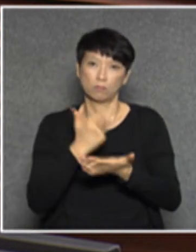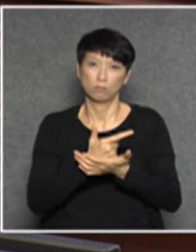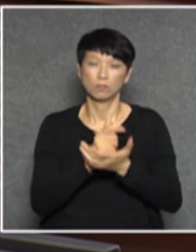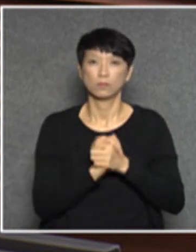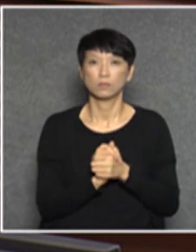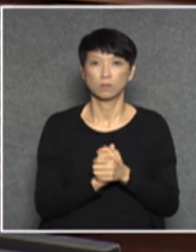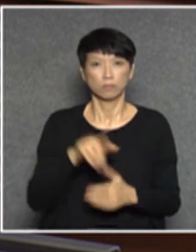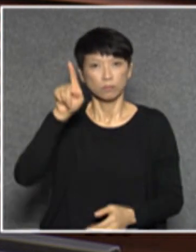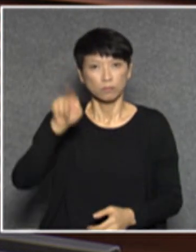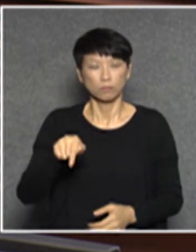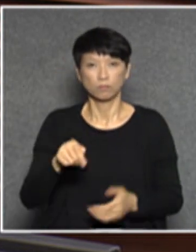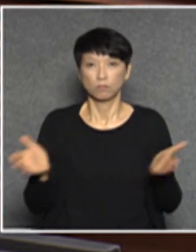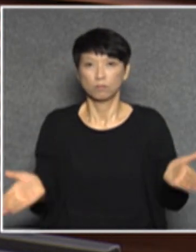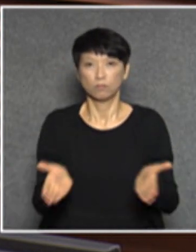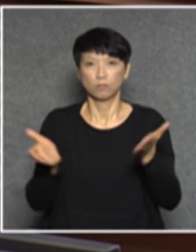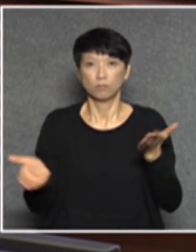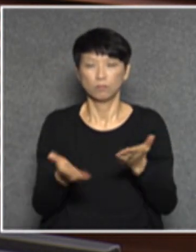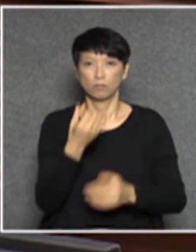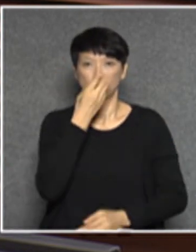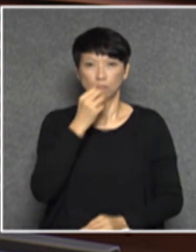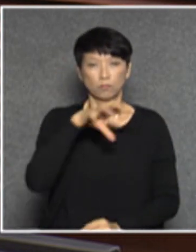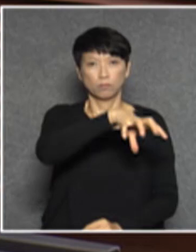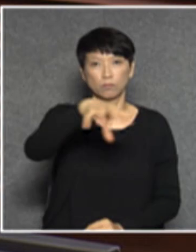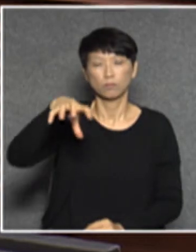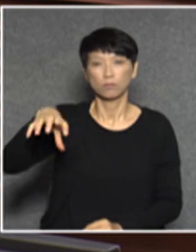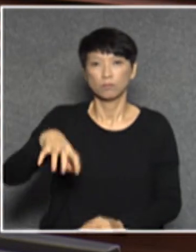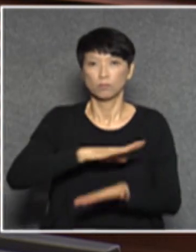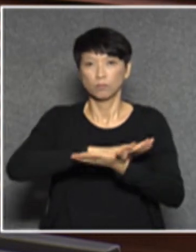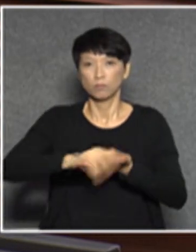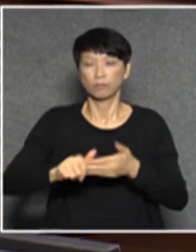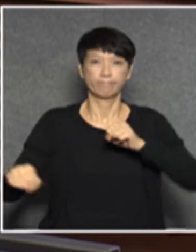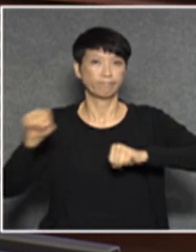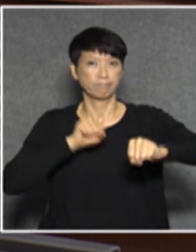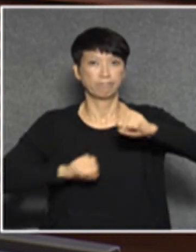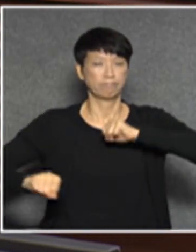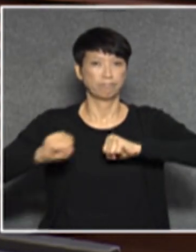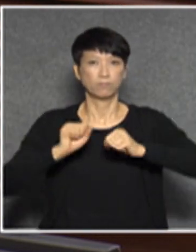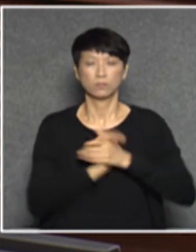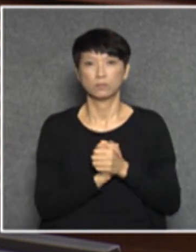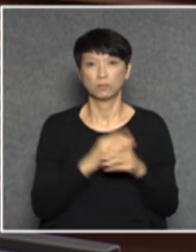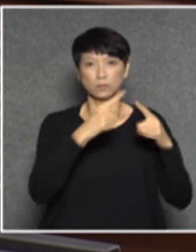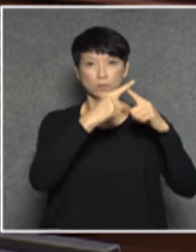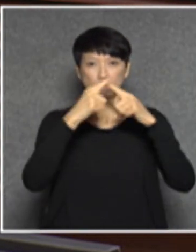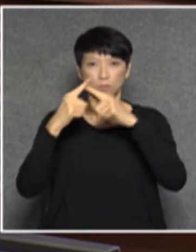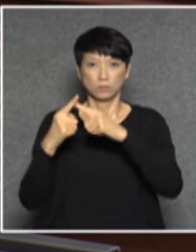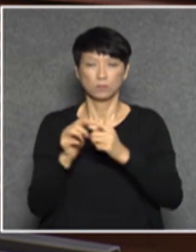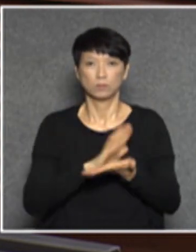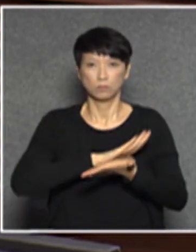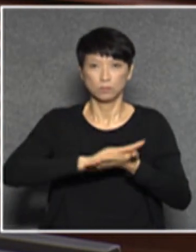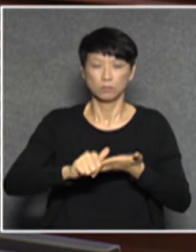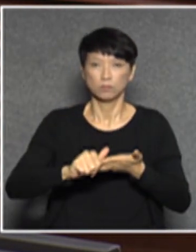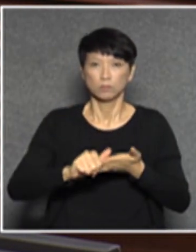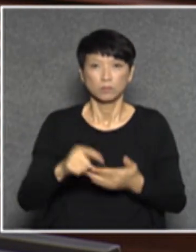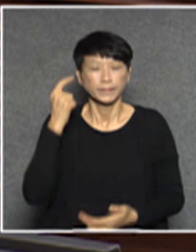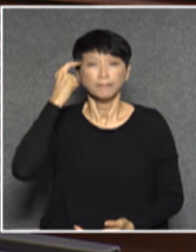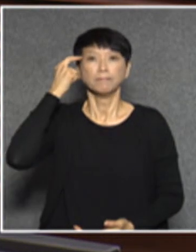立即推動全港性的清潔行動，是令到市民係個衛生意識提高，街